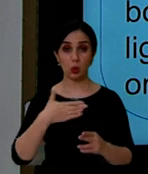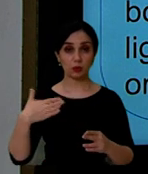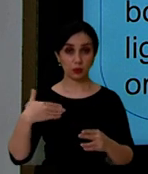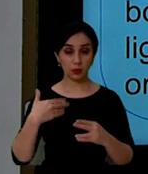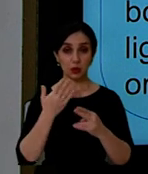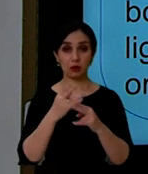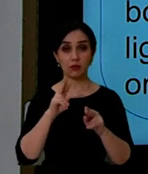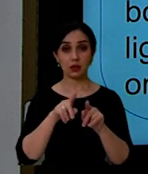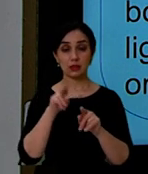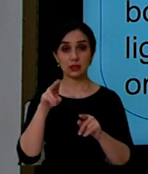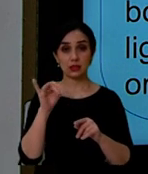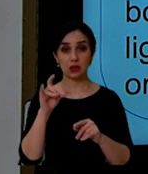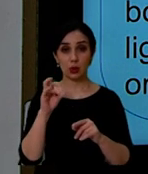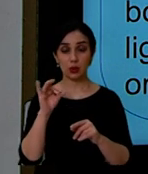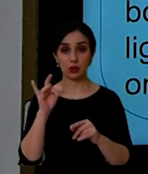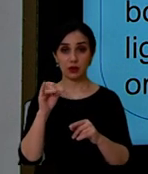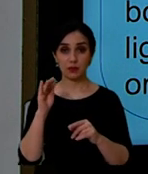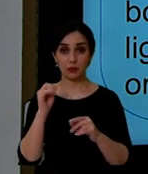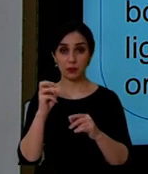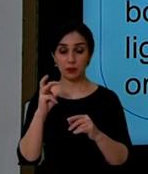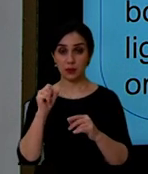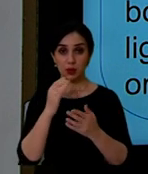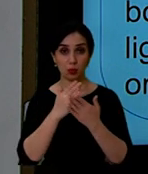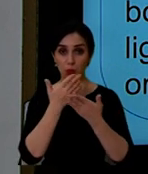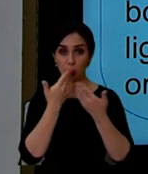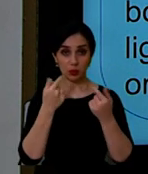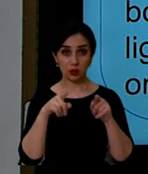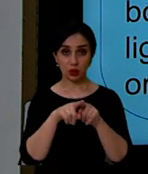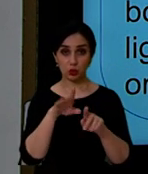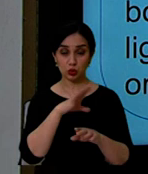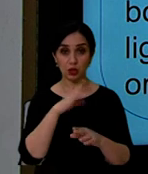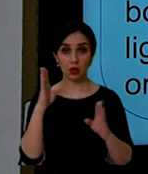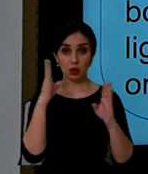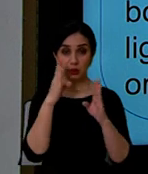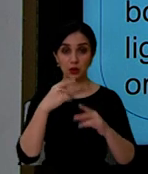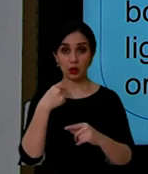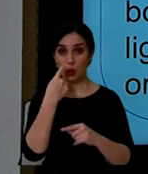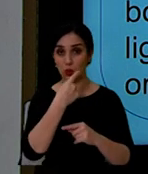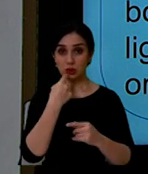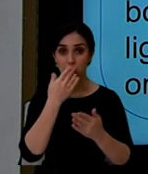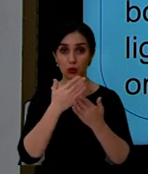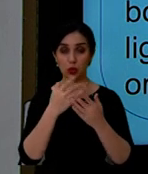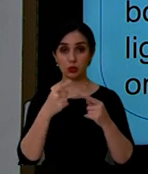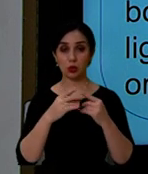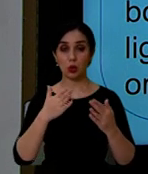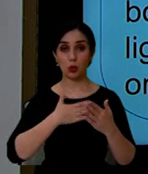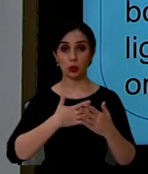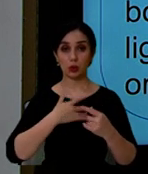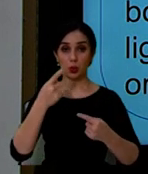va diafragmasi bo'lmaganligi uchun ularda havo og'iz bo'shlig'idan o'pkaga